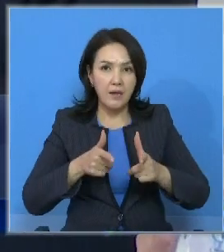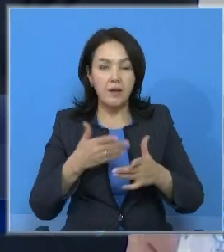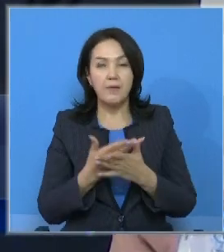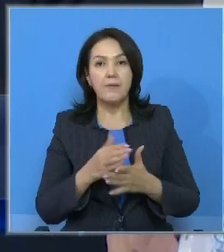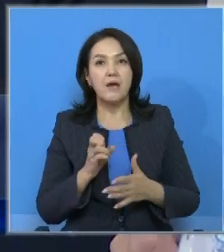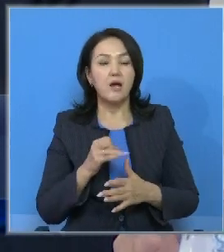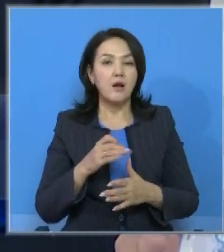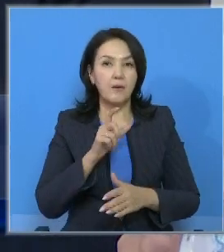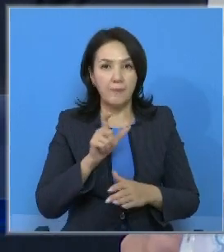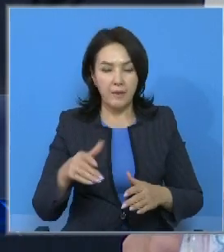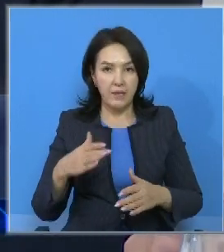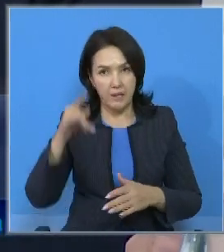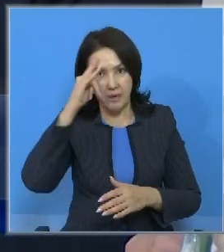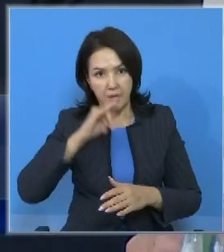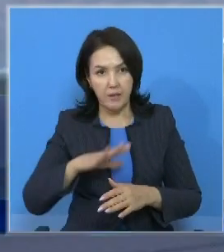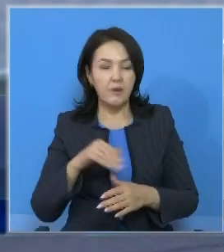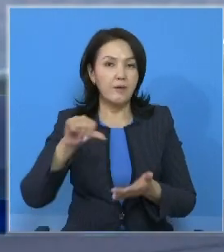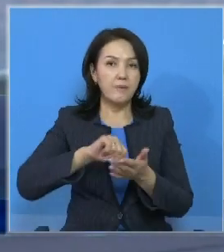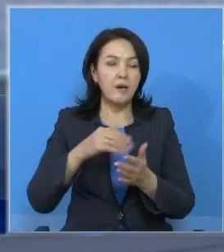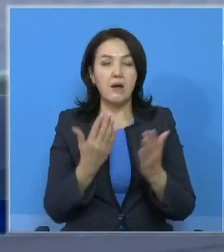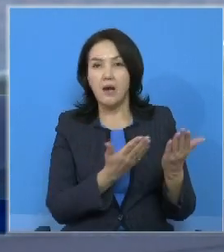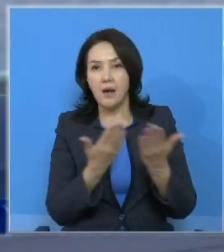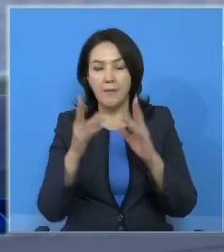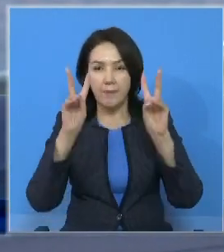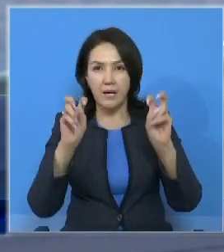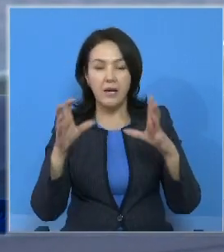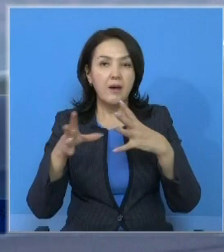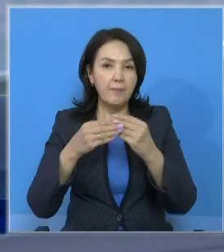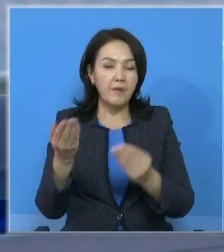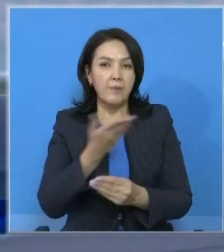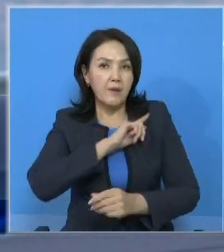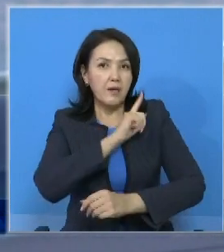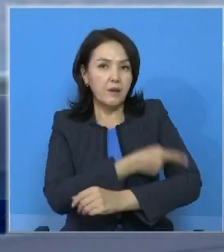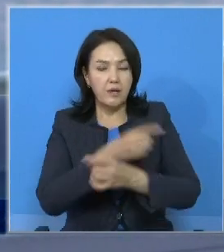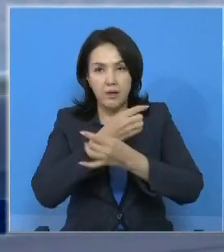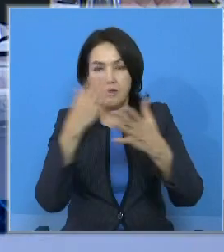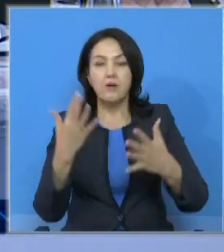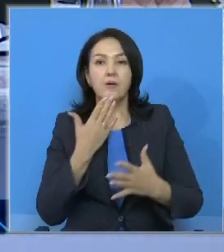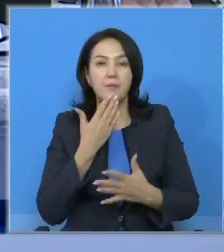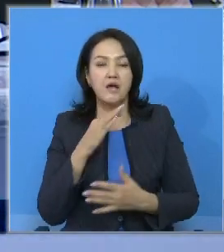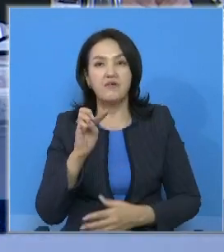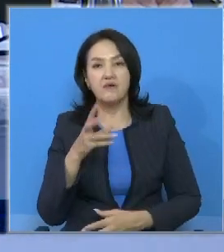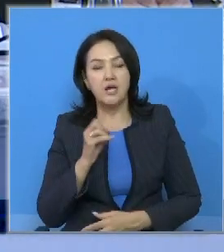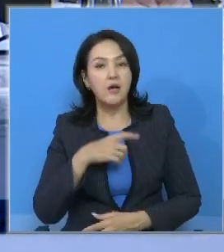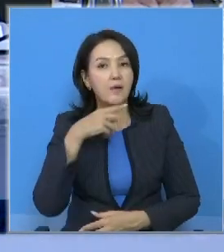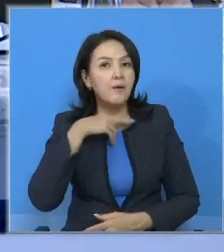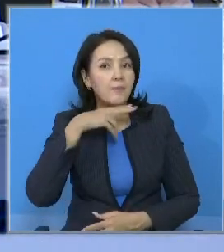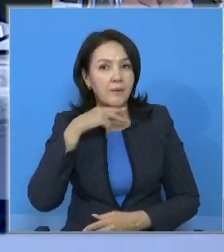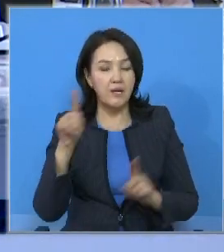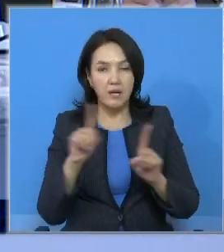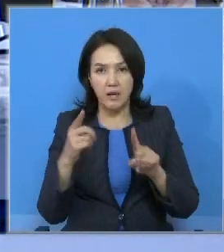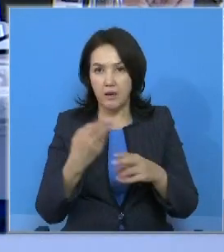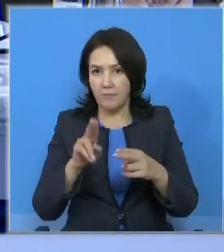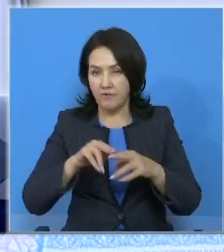областной ассамблее народа Казахстана. Выступая с докладом под названием «Вместе мы сильная культурная нация», Сергей Вишняк акцентировал, что